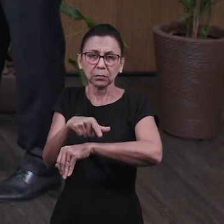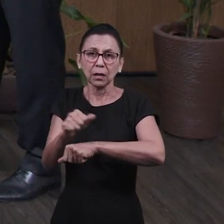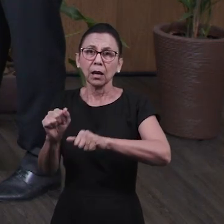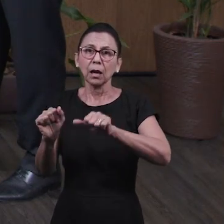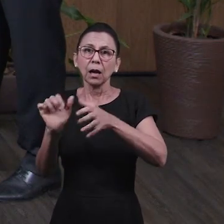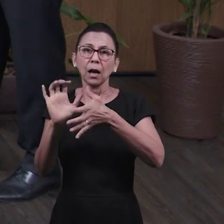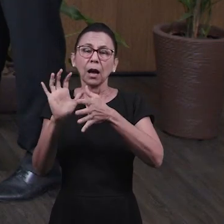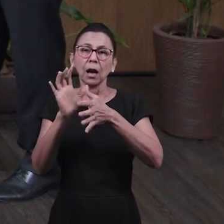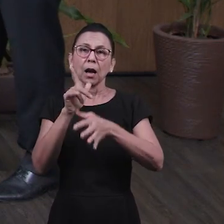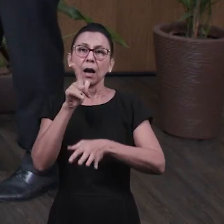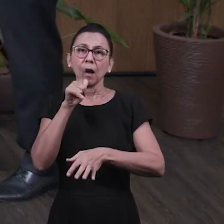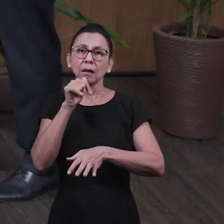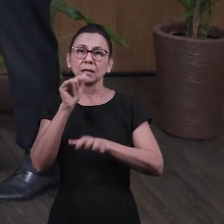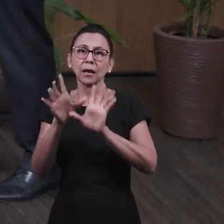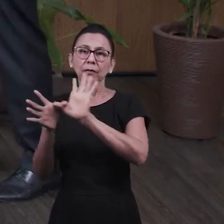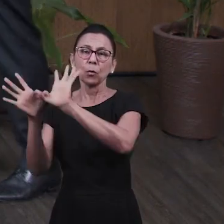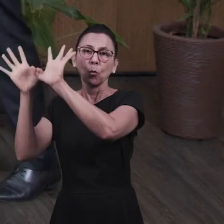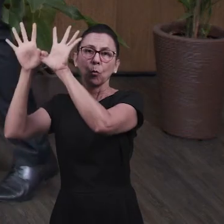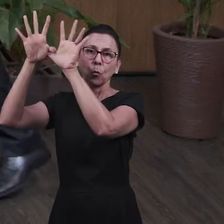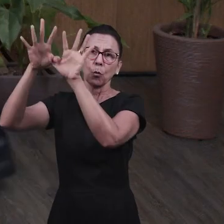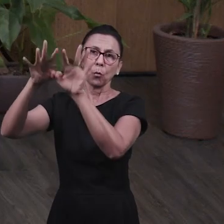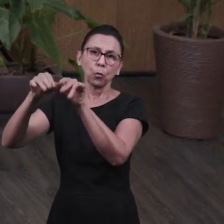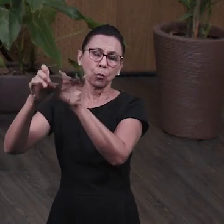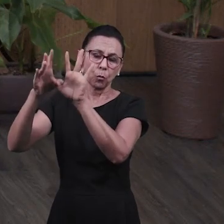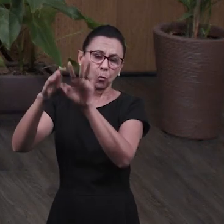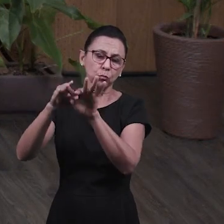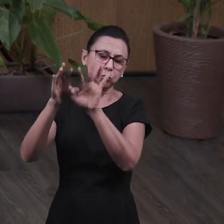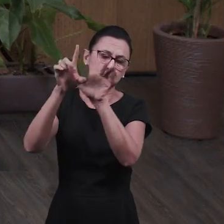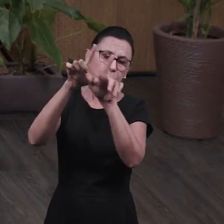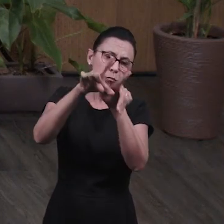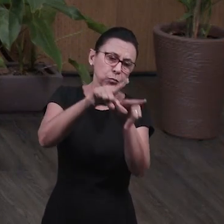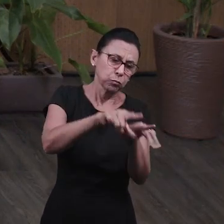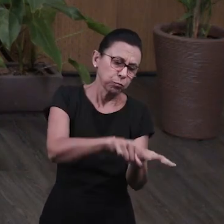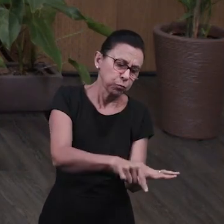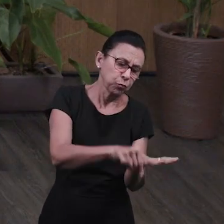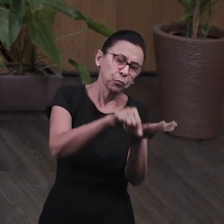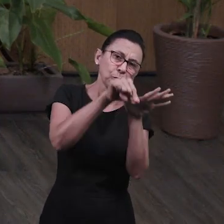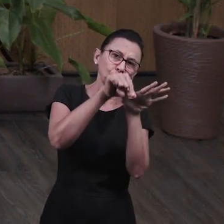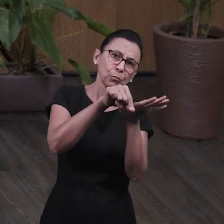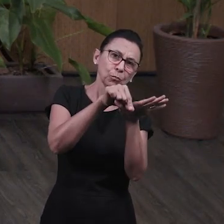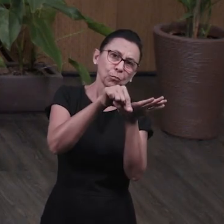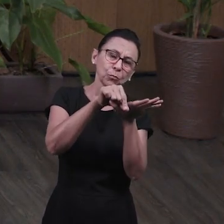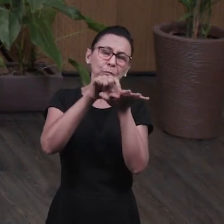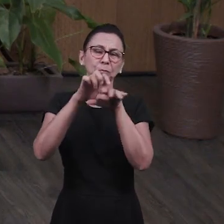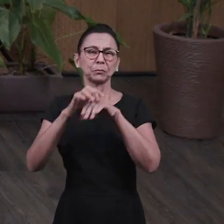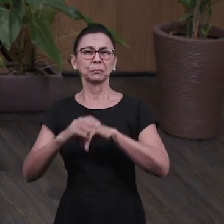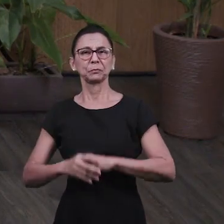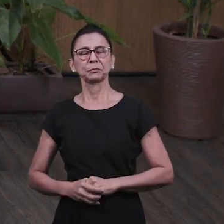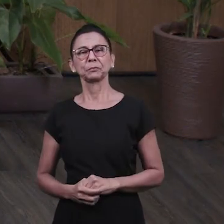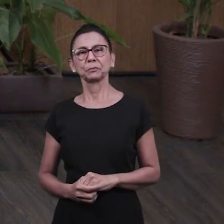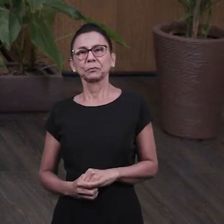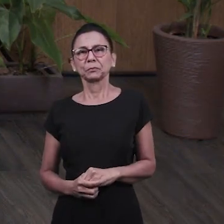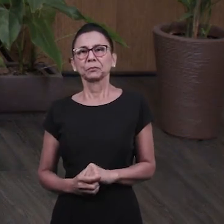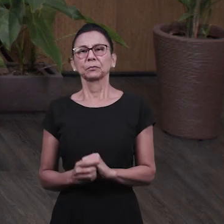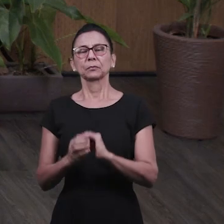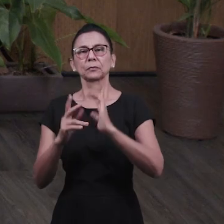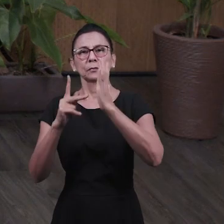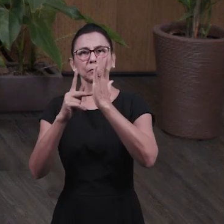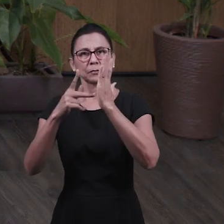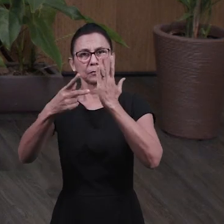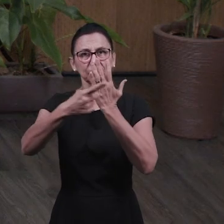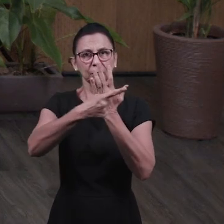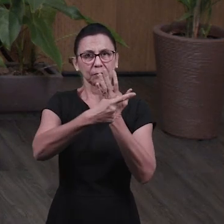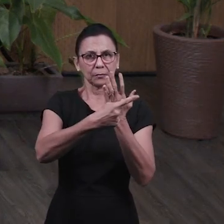du chemin. Ils sont venus, et les aves sont venus et l'ont mangé. Donc cette parabole ici, la parabole du